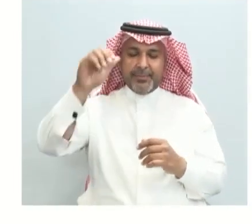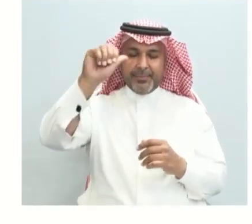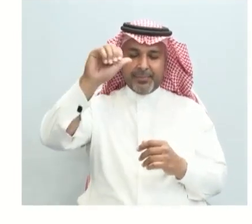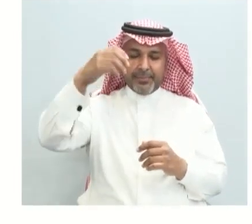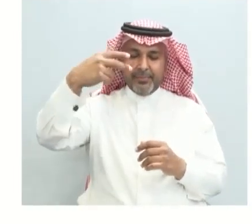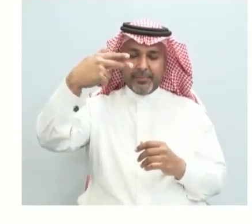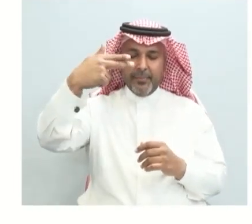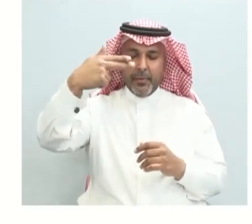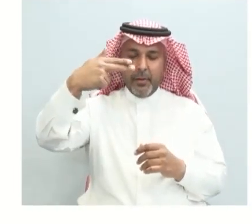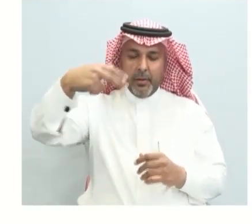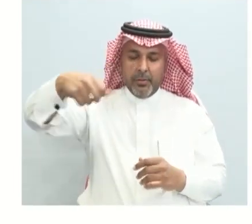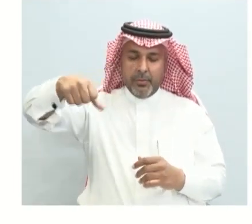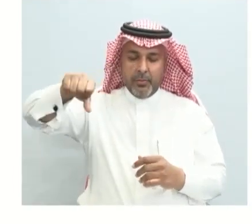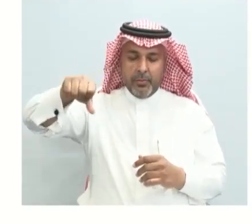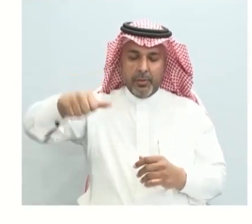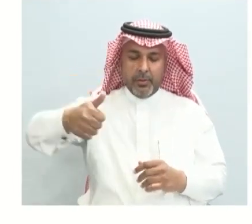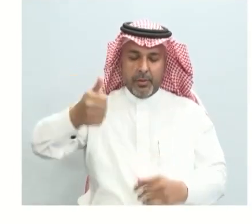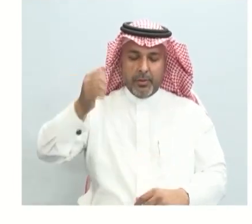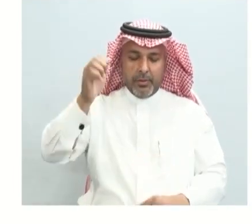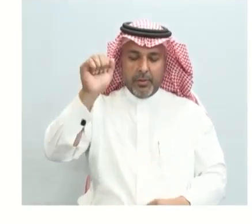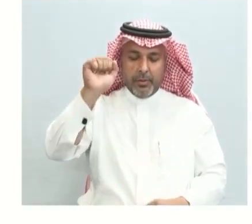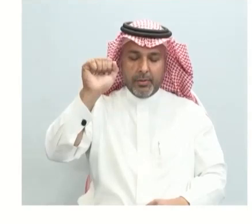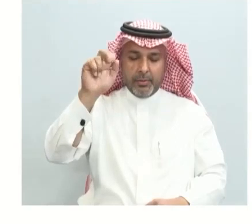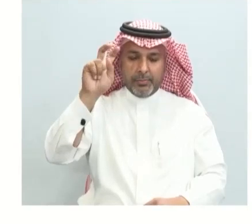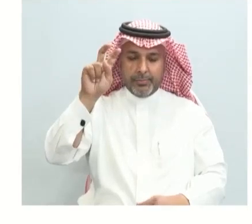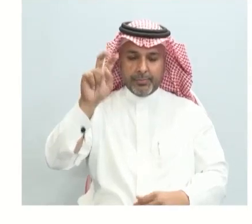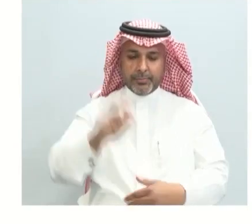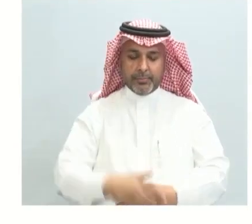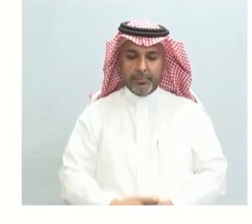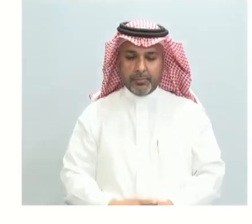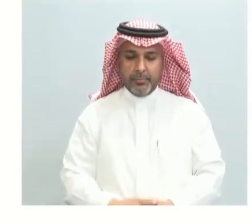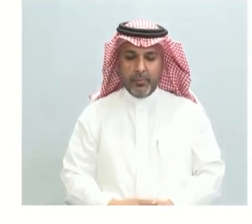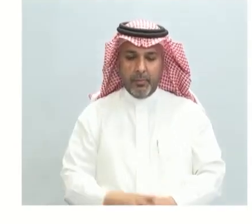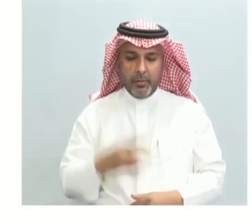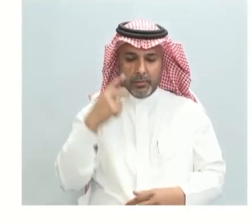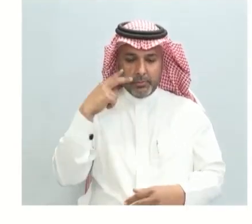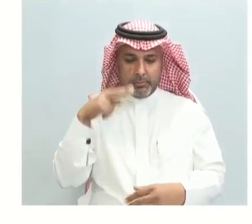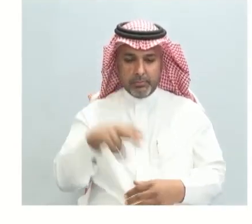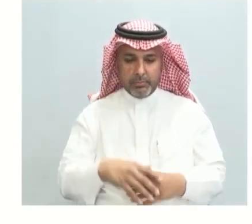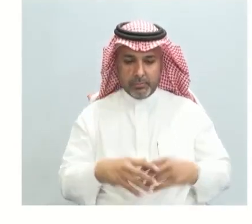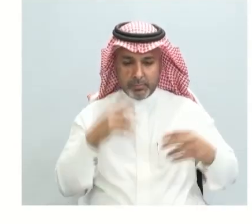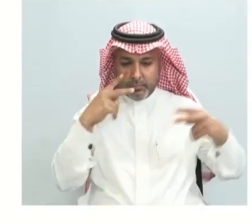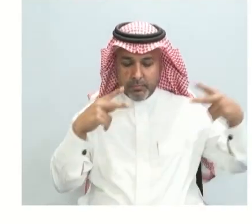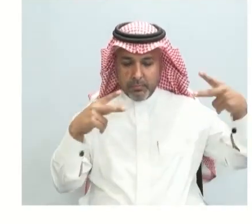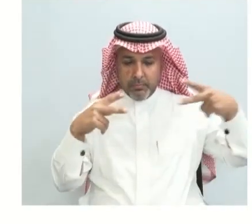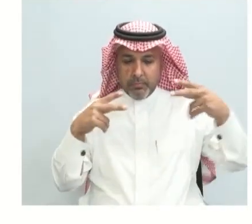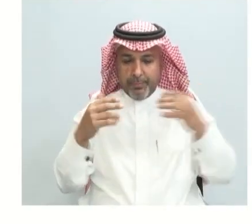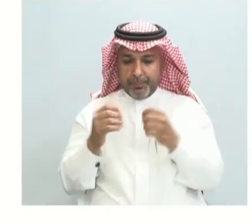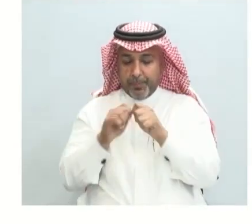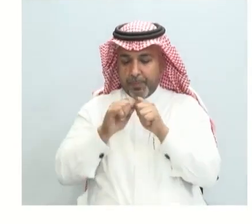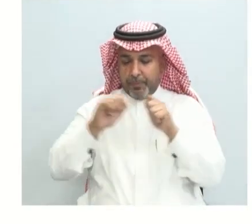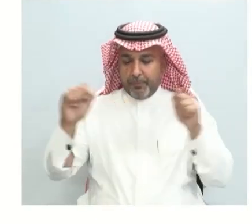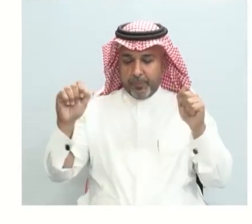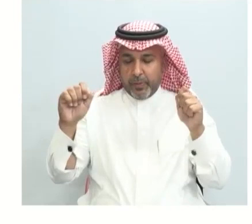اعماق لا يمكنهم الوصول اليها بوسائل اخرى الغواصه في الشكل المجاور على بعد 520